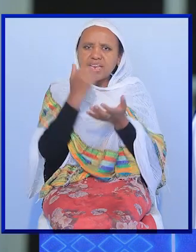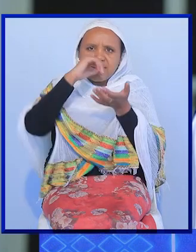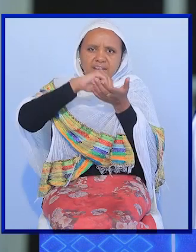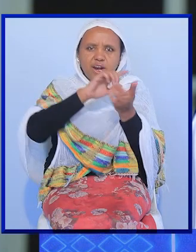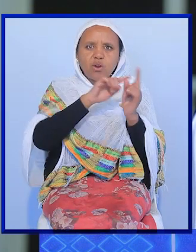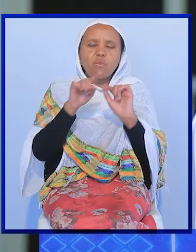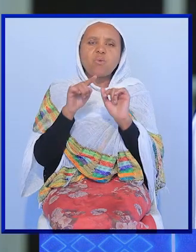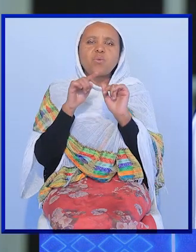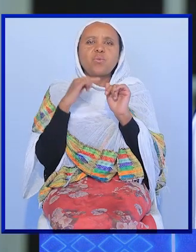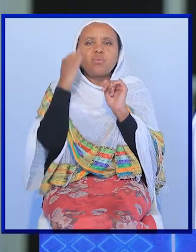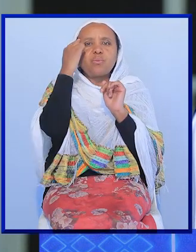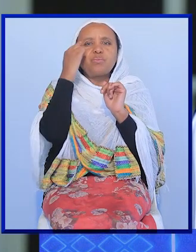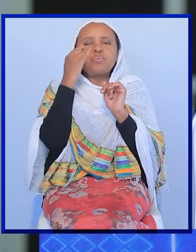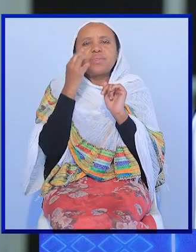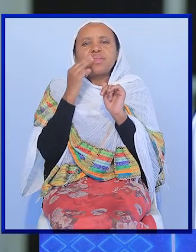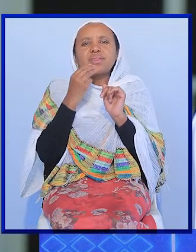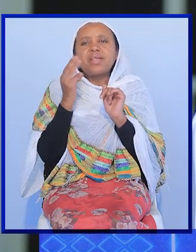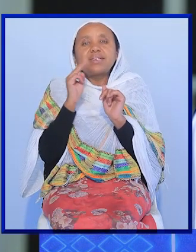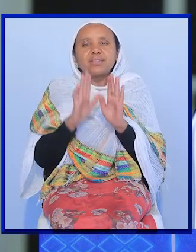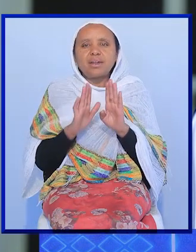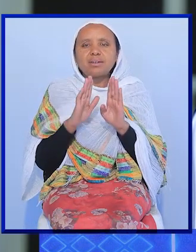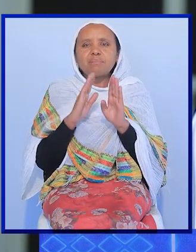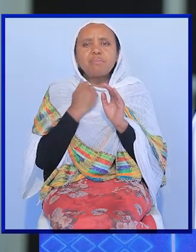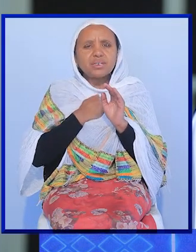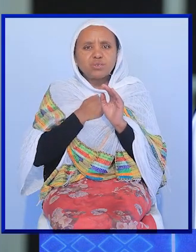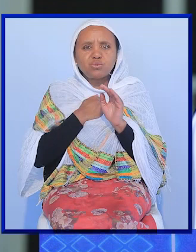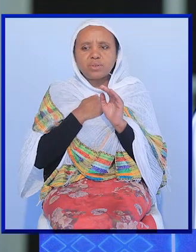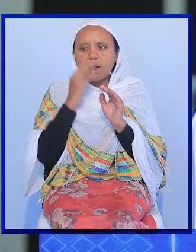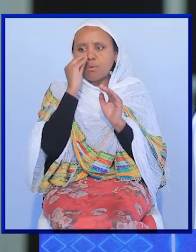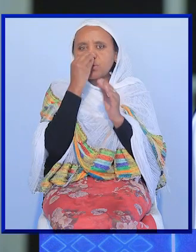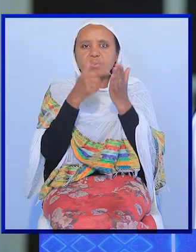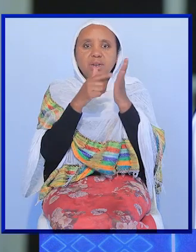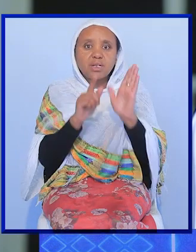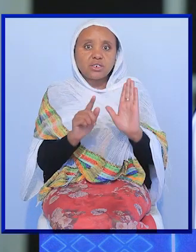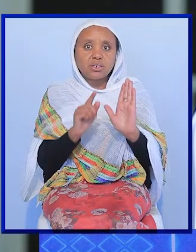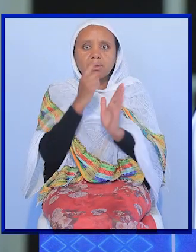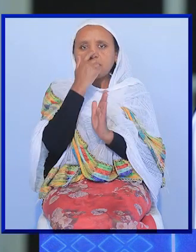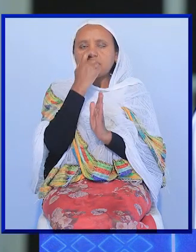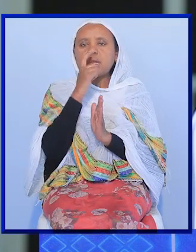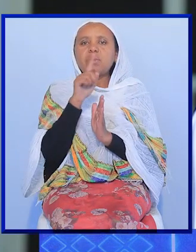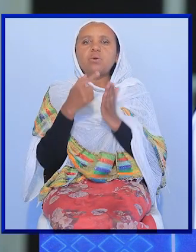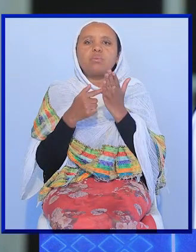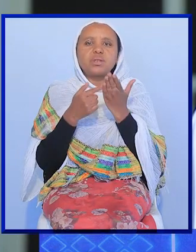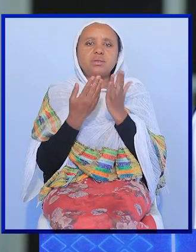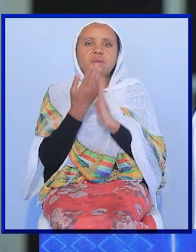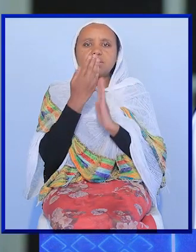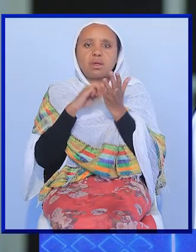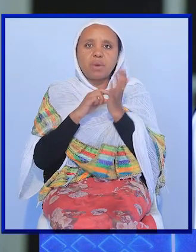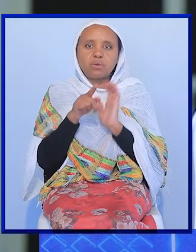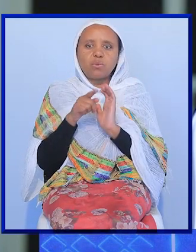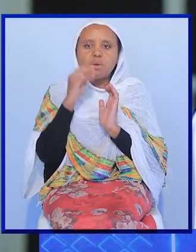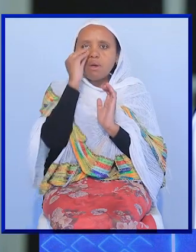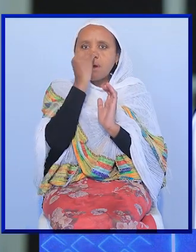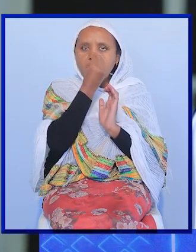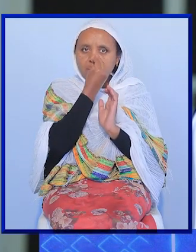ደግሞ የሚያሳሳ ነው። ውቦችንና የሚያሳሱትን በአበቦች መግለጻችን የተለመደ ነው ከዚህ አንጻር ማለት ነው።